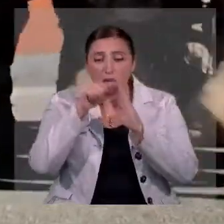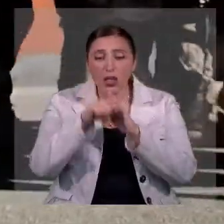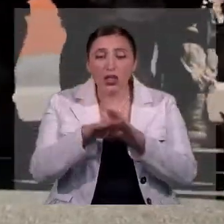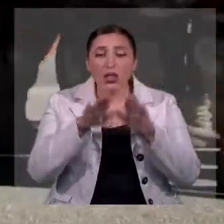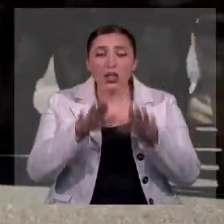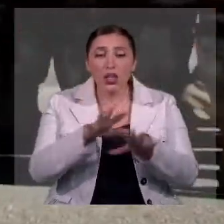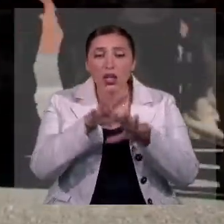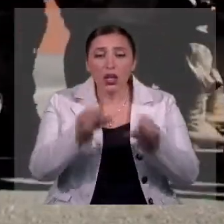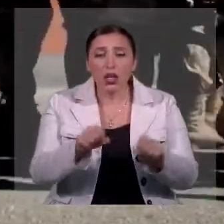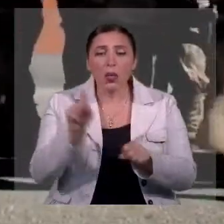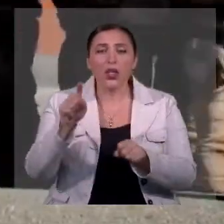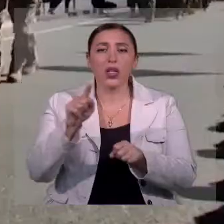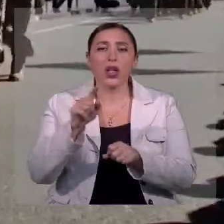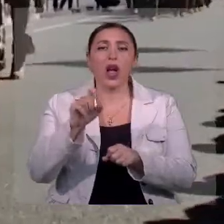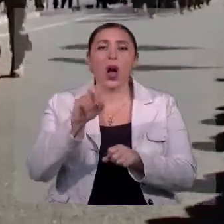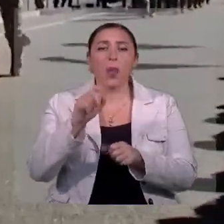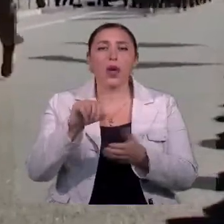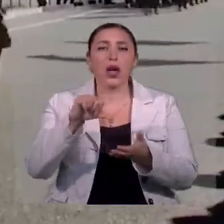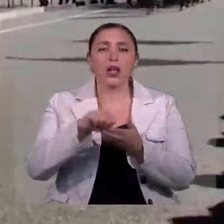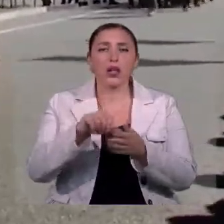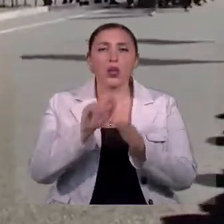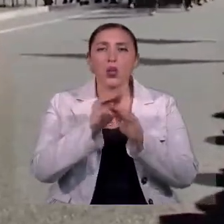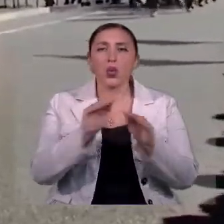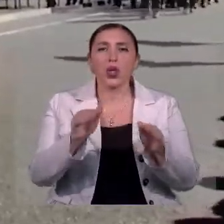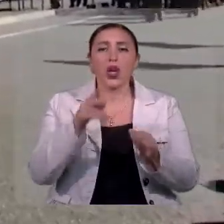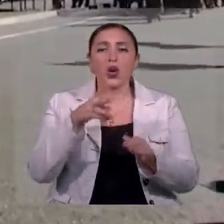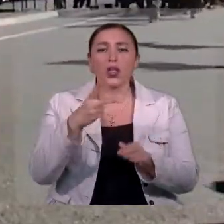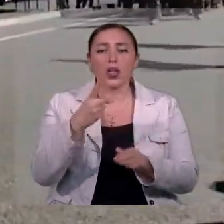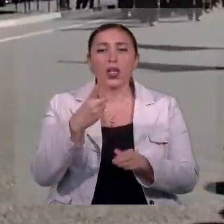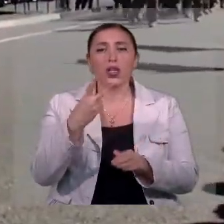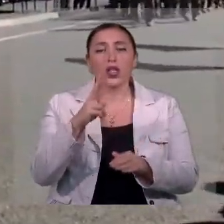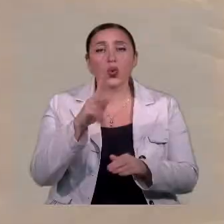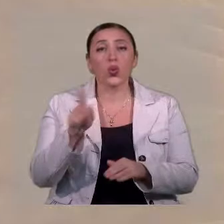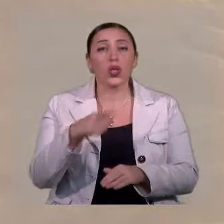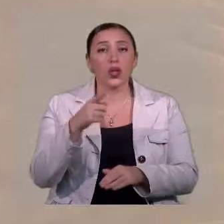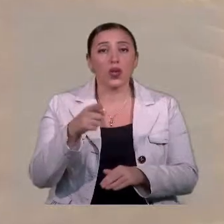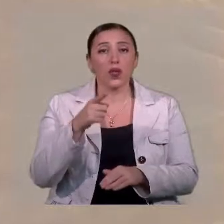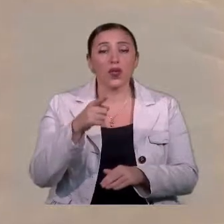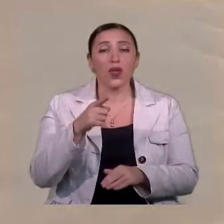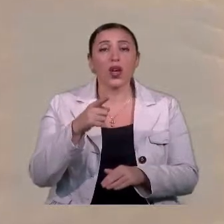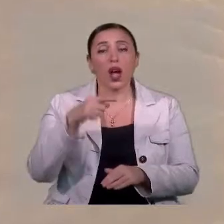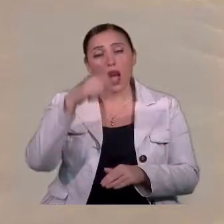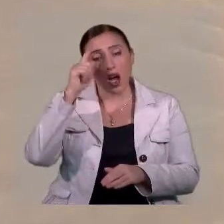սուվերեն տարածք եւ անցած 1 տարում 2021-ից 22 թվականներին